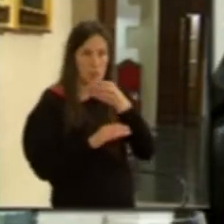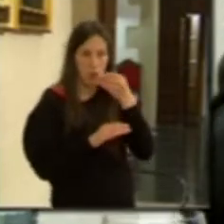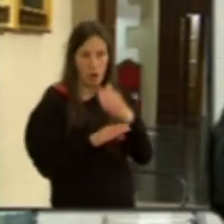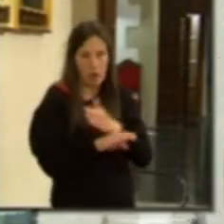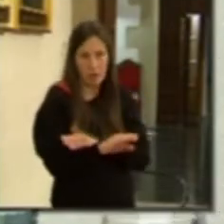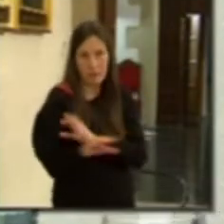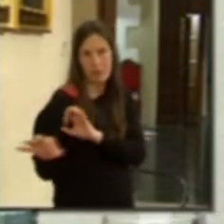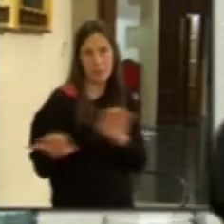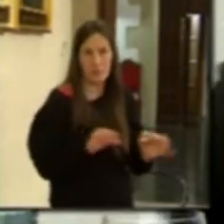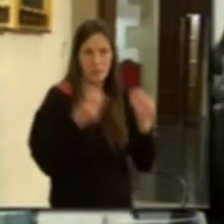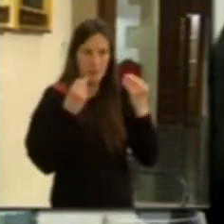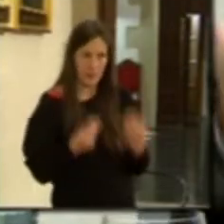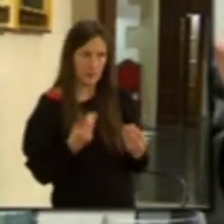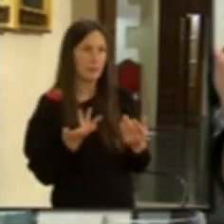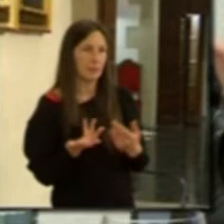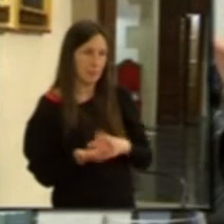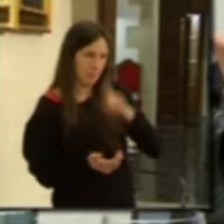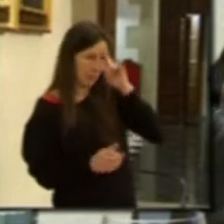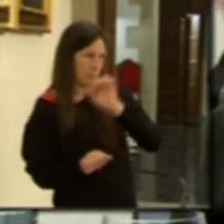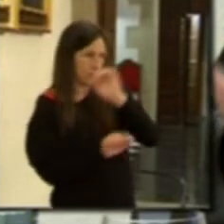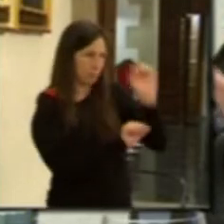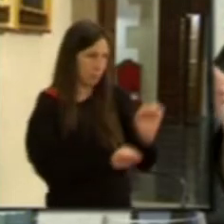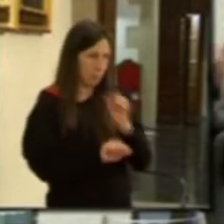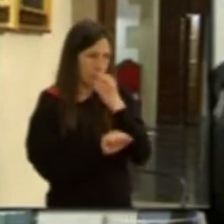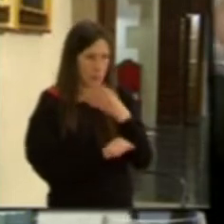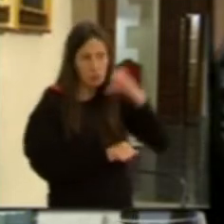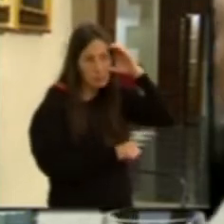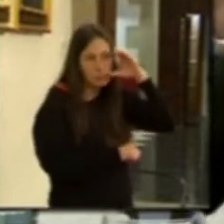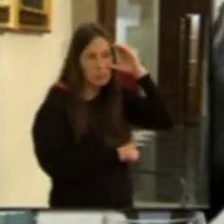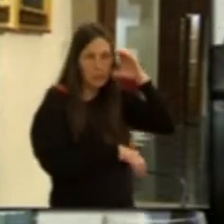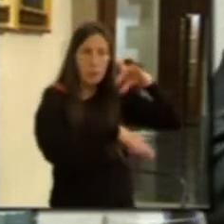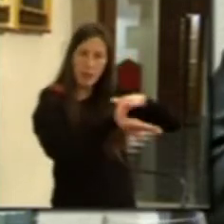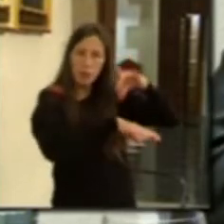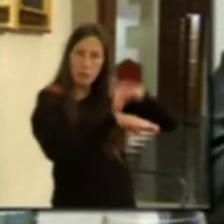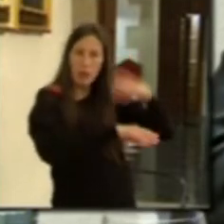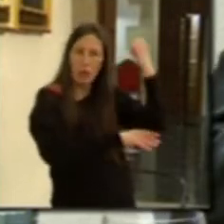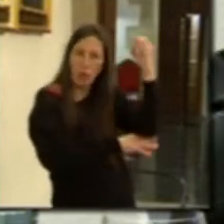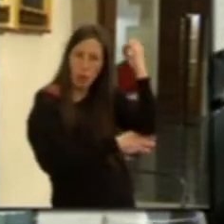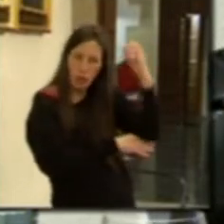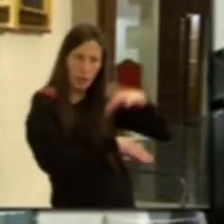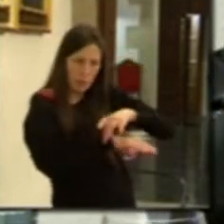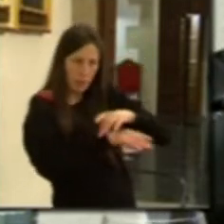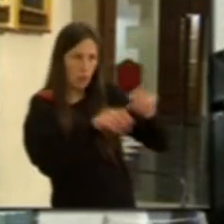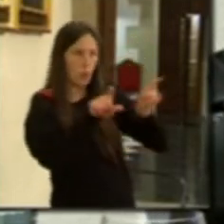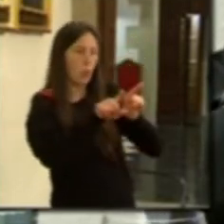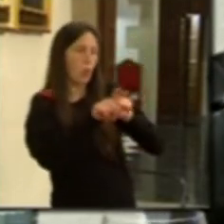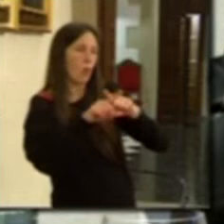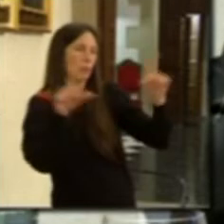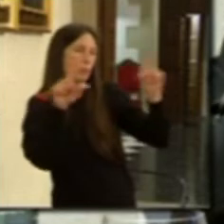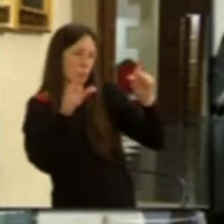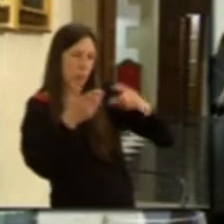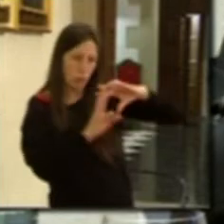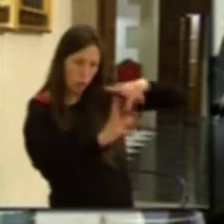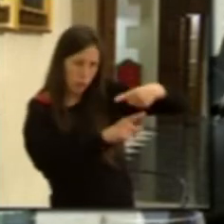tanto. De fet, ara els escoltem molt, els epidemiòlegs, i ara són grans estrelles i és molt important. Ja